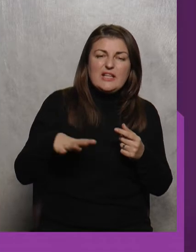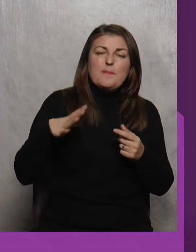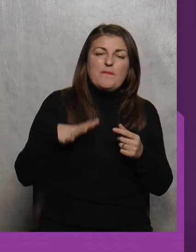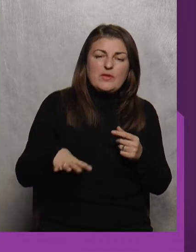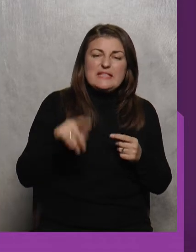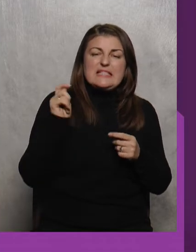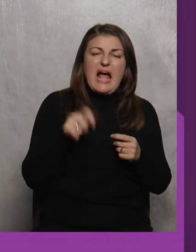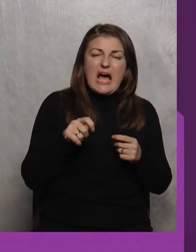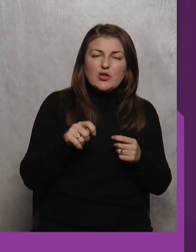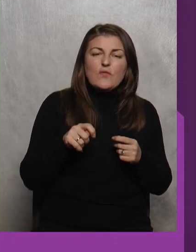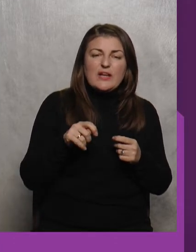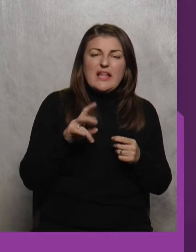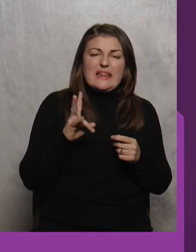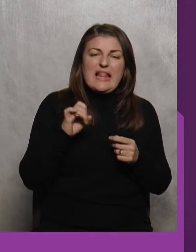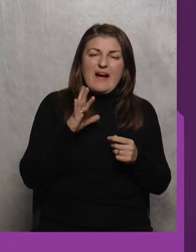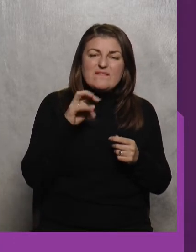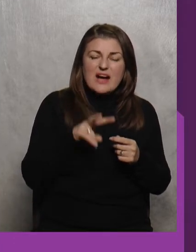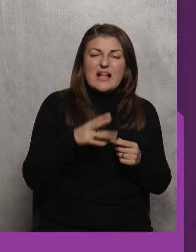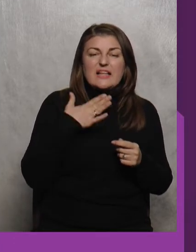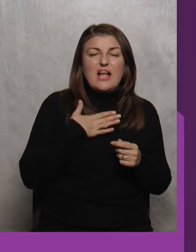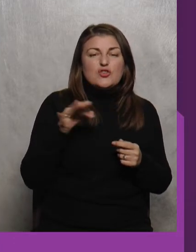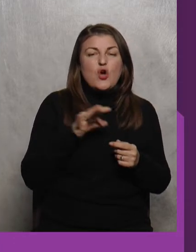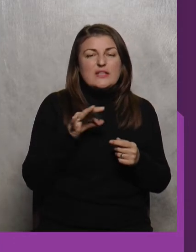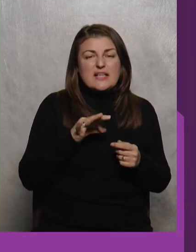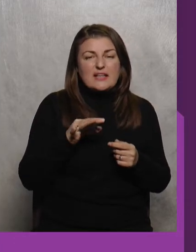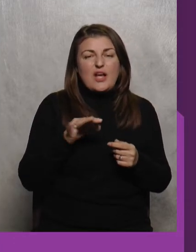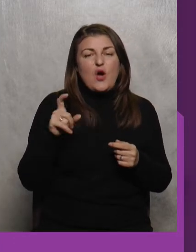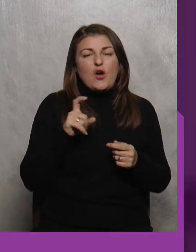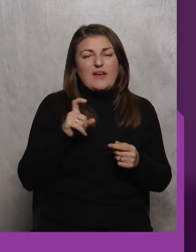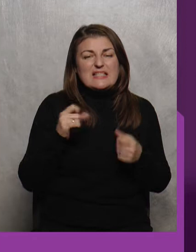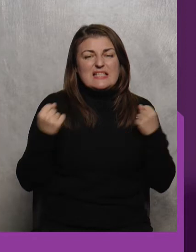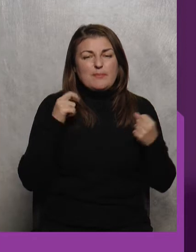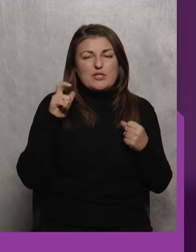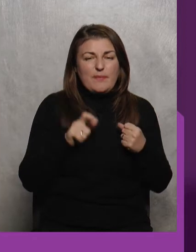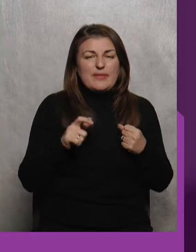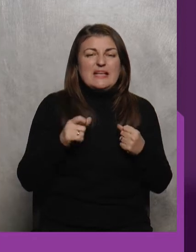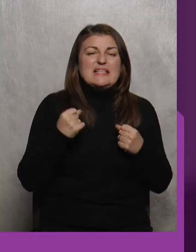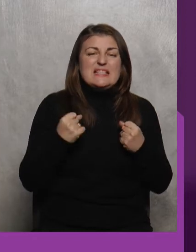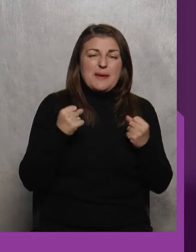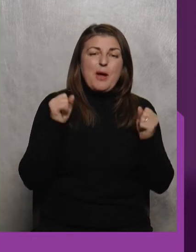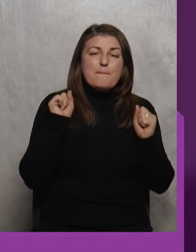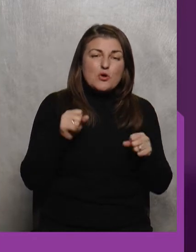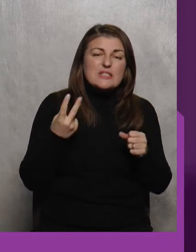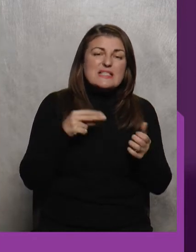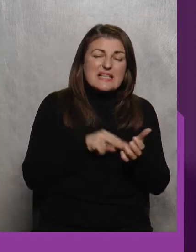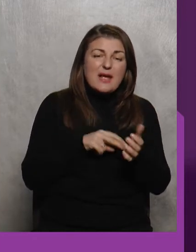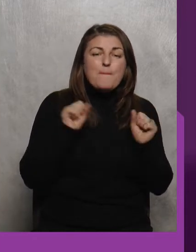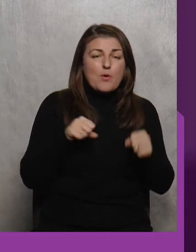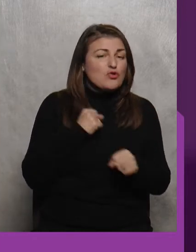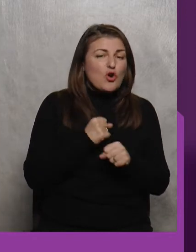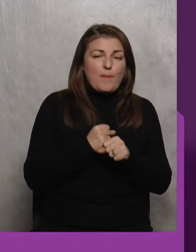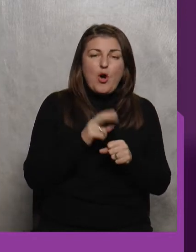Витримує стартовий навал нашого Олександра, хорватський спортсмен, стримує і може